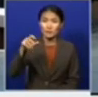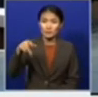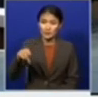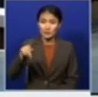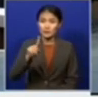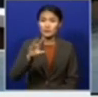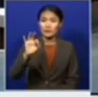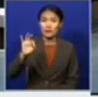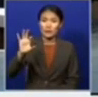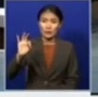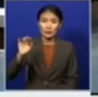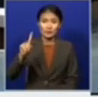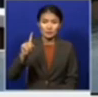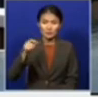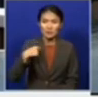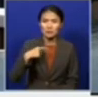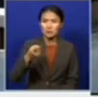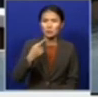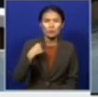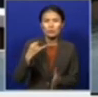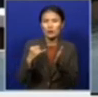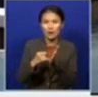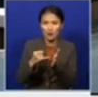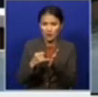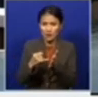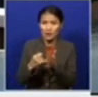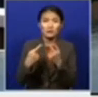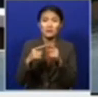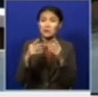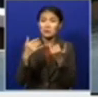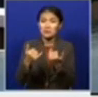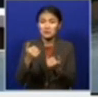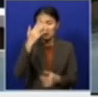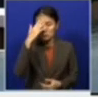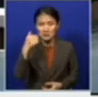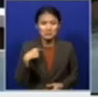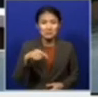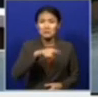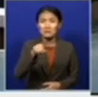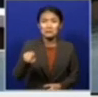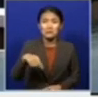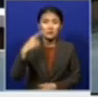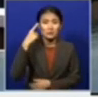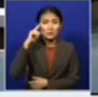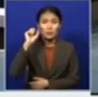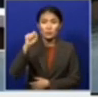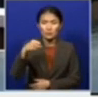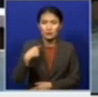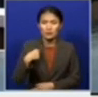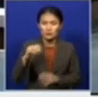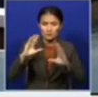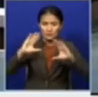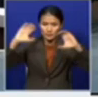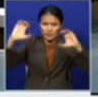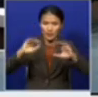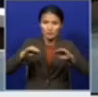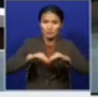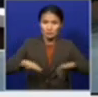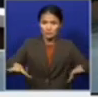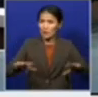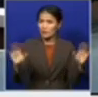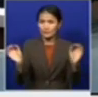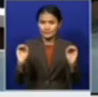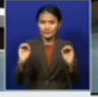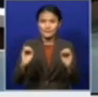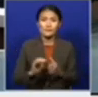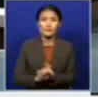ลอยู่ท่านประธานที่เคารพครับจากที่ฟังการอภิปรายของหลายท่านจริงๆแล้ว UPOP 1991 ม่ได้เป็นเรื่องที่